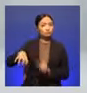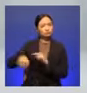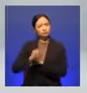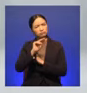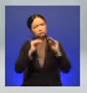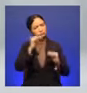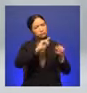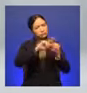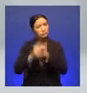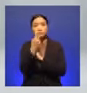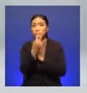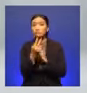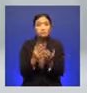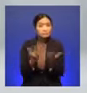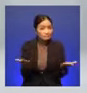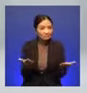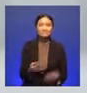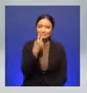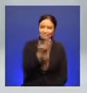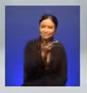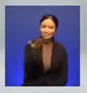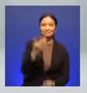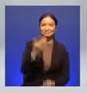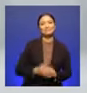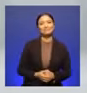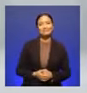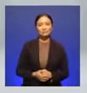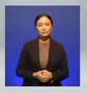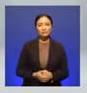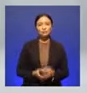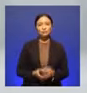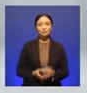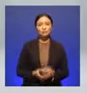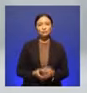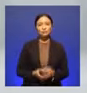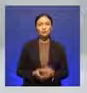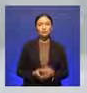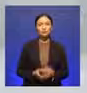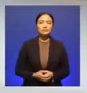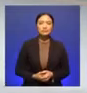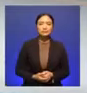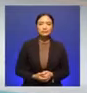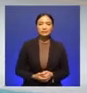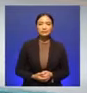ำต่างๆอย่างไรขอเชิญรับชมวิดีทัศน์จากผู้จัดการสสส.ค่ะ